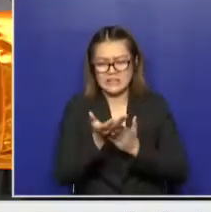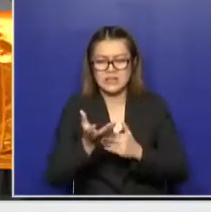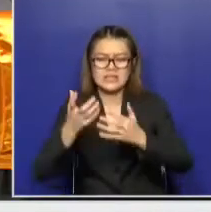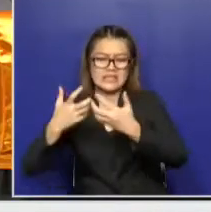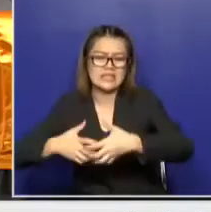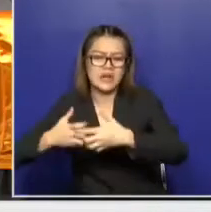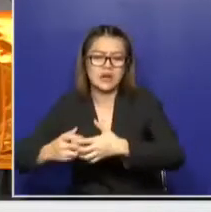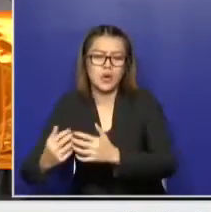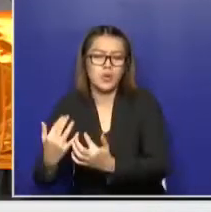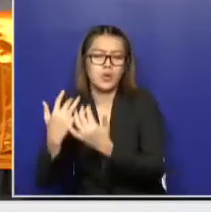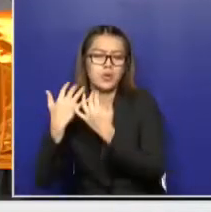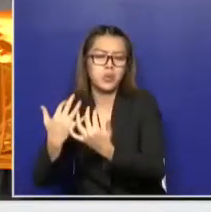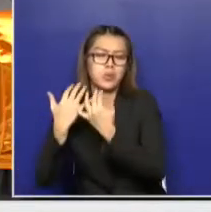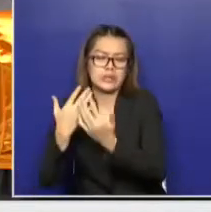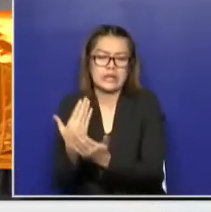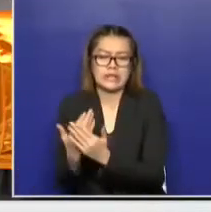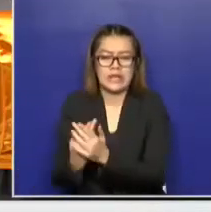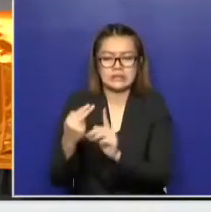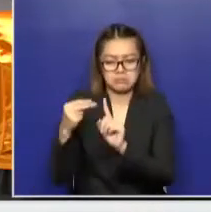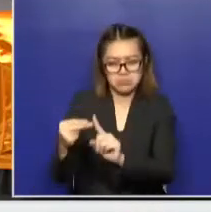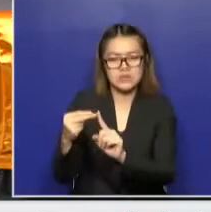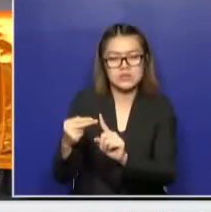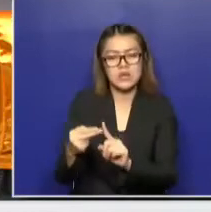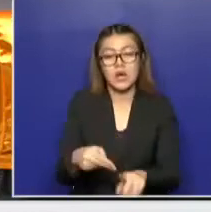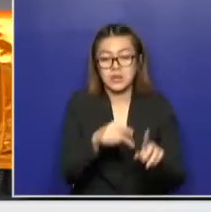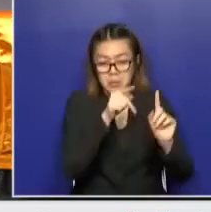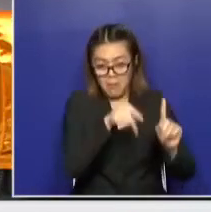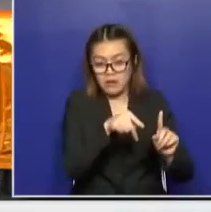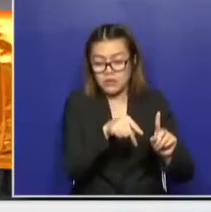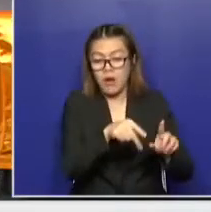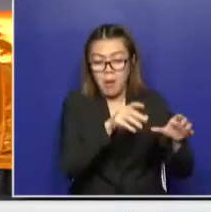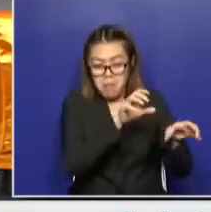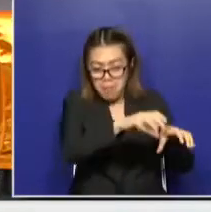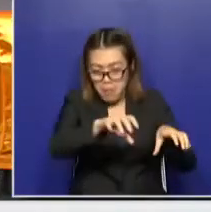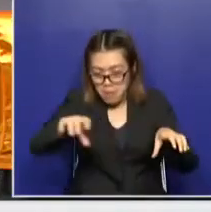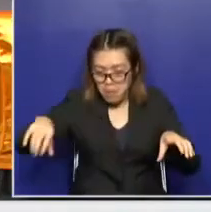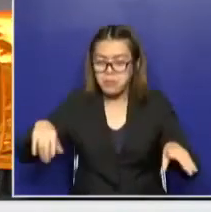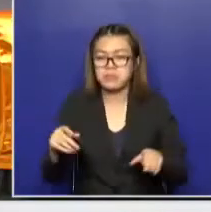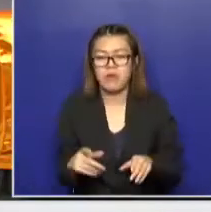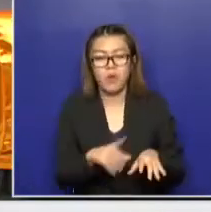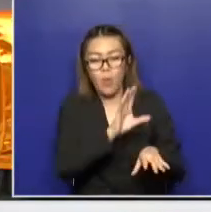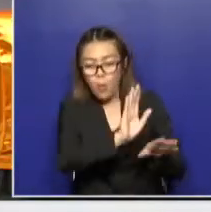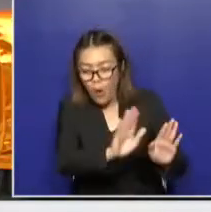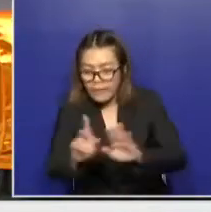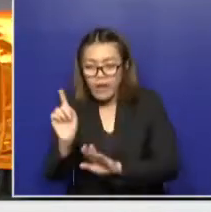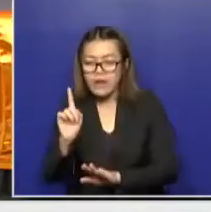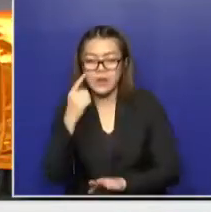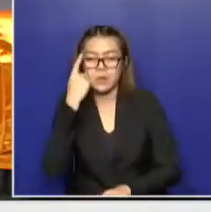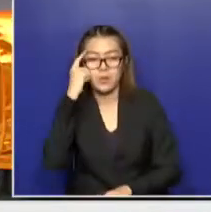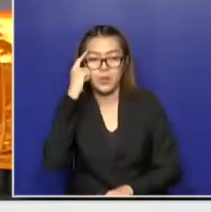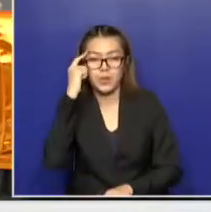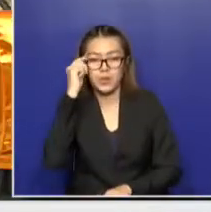ครับมูลค่าเครื่องละ10,000บาท 1,000 เครื่องเรายังไม่รู้เลยครับว่าเครื่องตรงนี้จะไปอยู่ตรงไหนแล้วถ้าเกิดไป